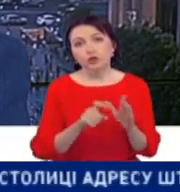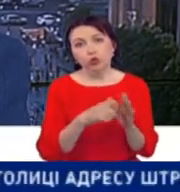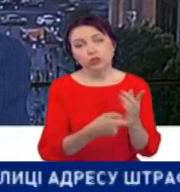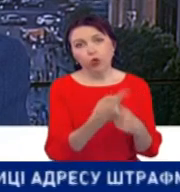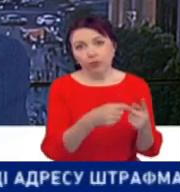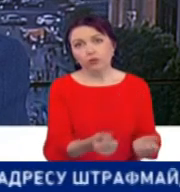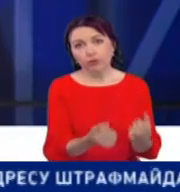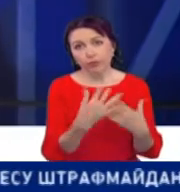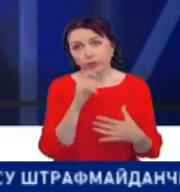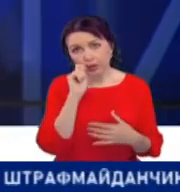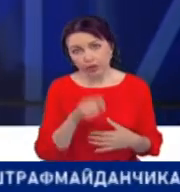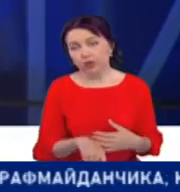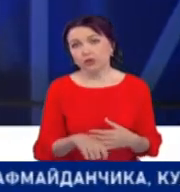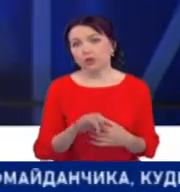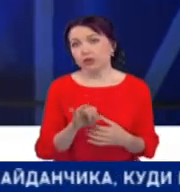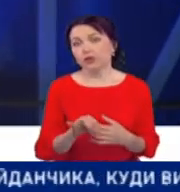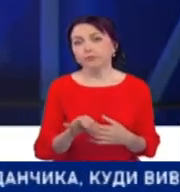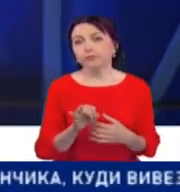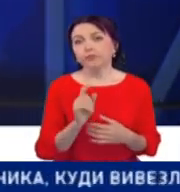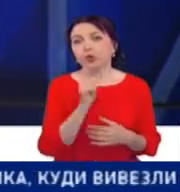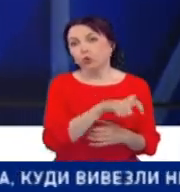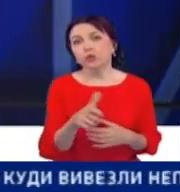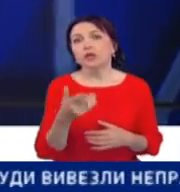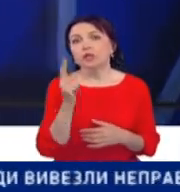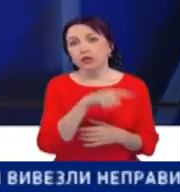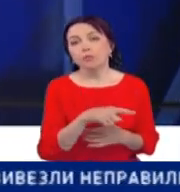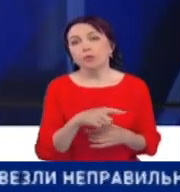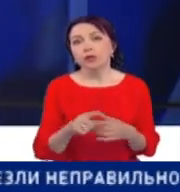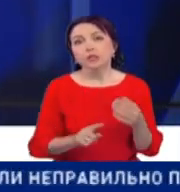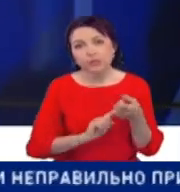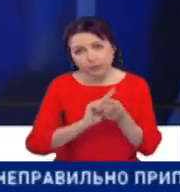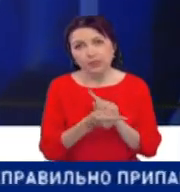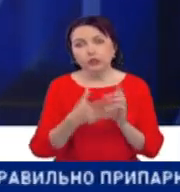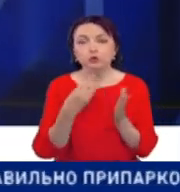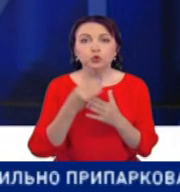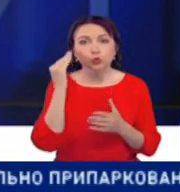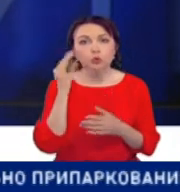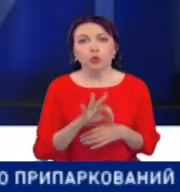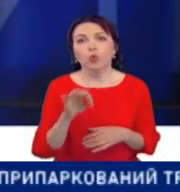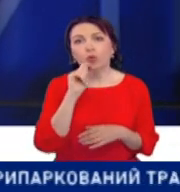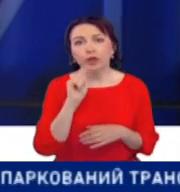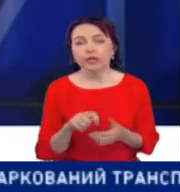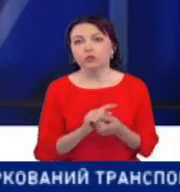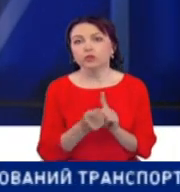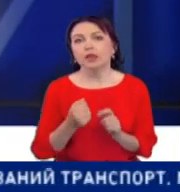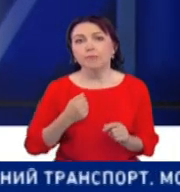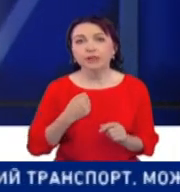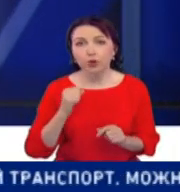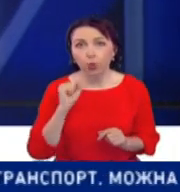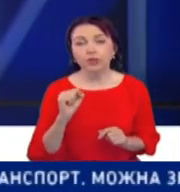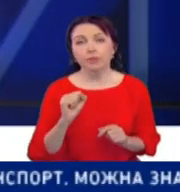тимчасово окуповані, і щоб люди... Ті, які там, як кажуть, змінили свою думку про Україну, стали дійсно патріотами